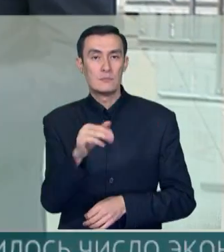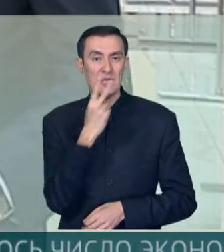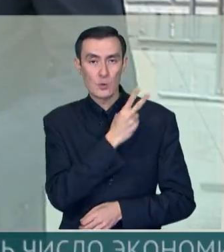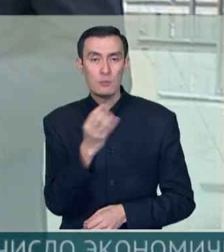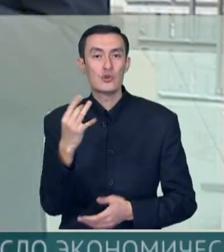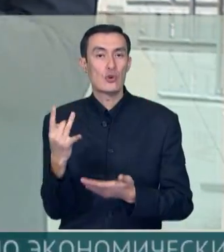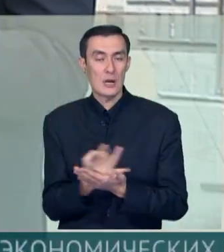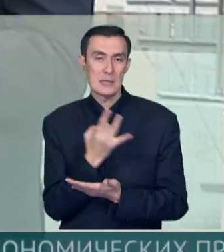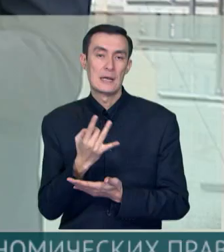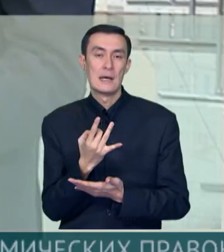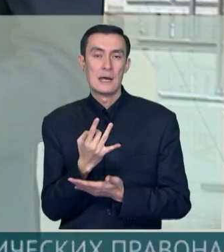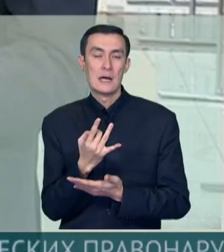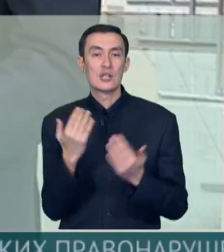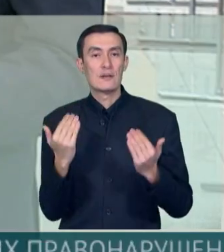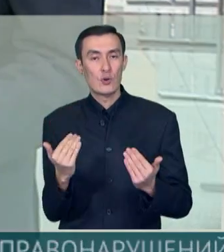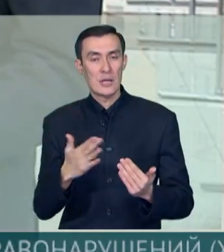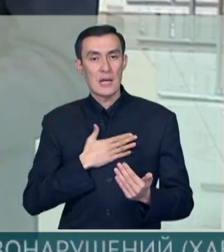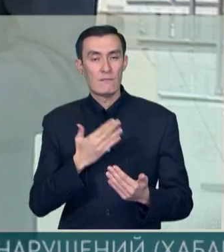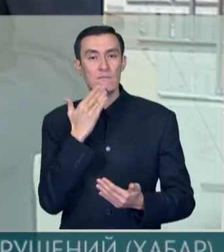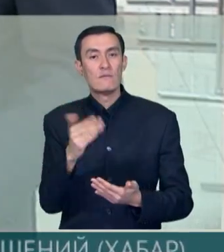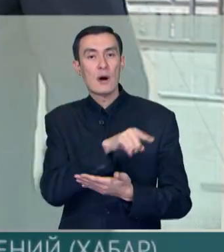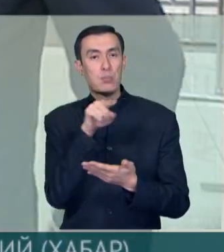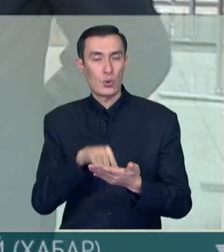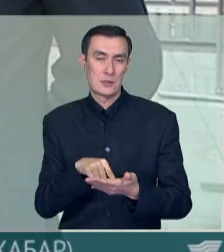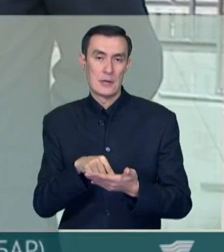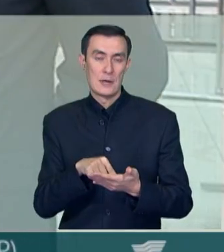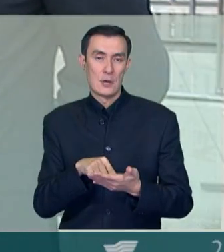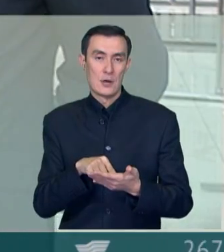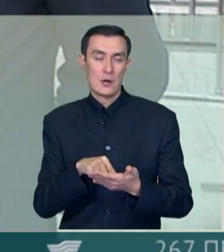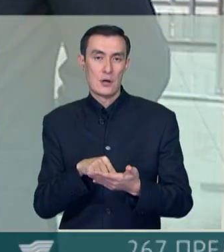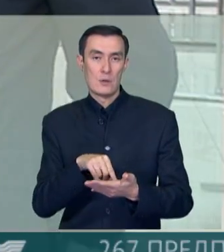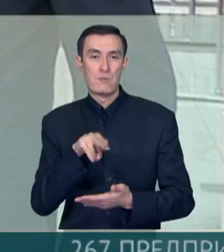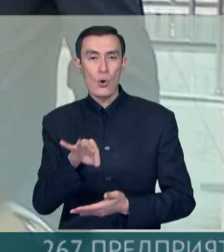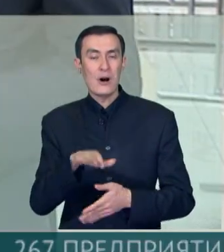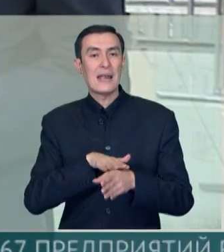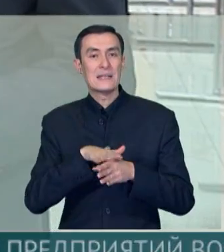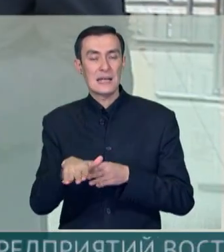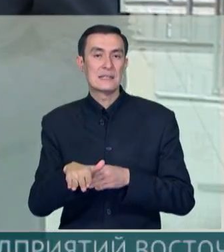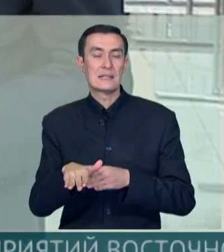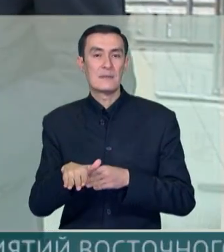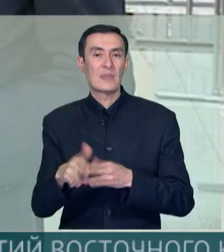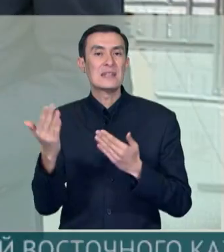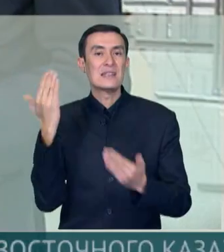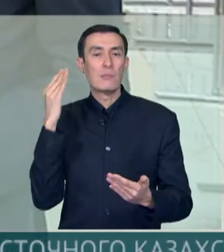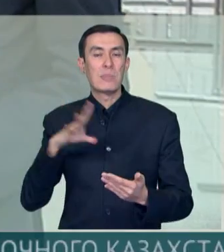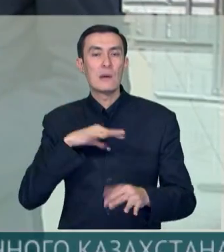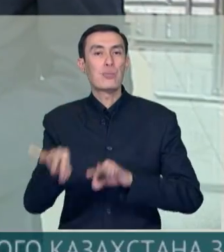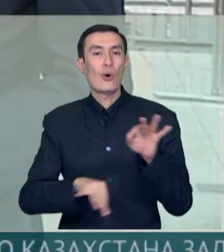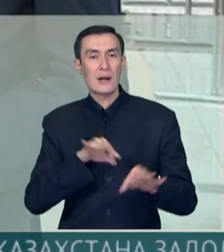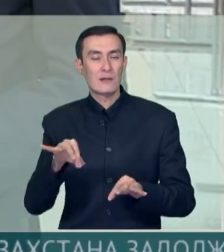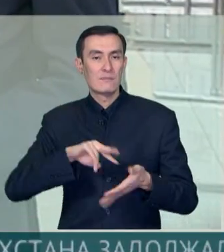будем смотреть. Сегодня я задал вопрос по реализации тех проектов, которые